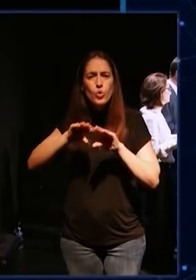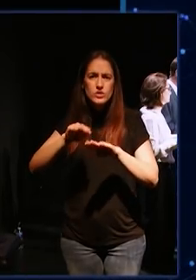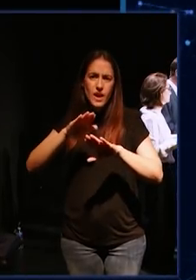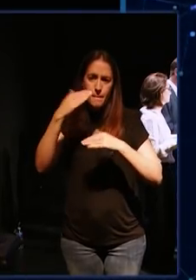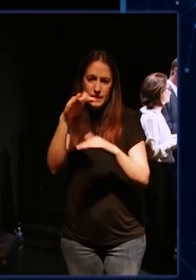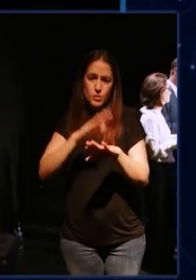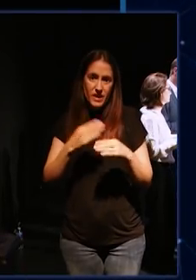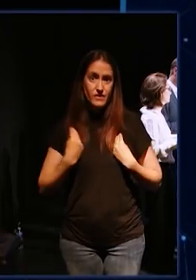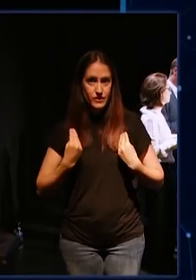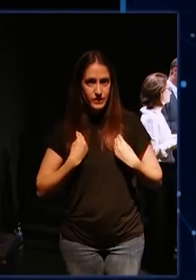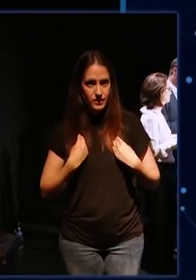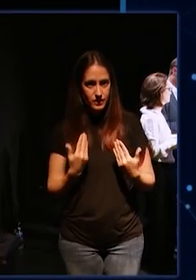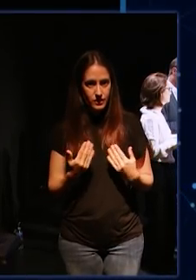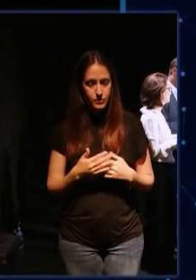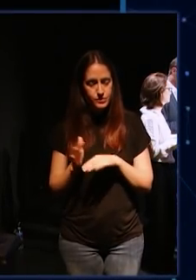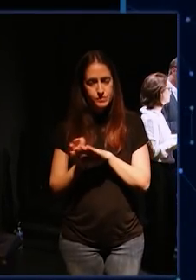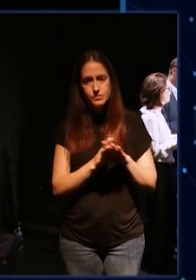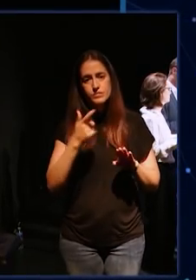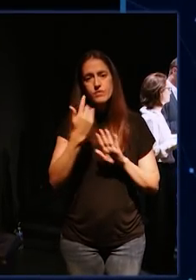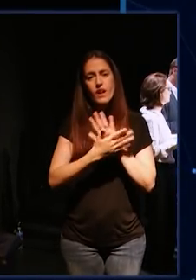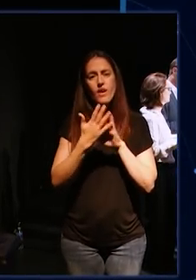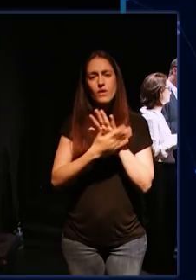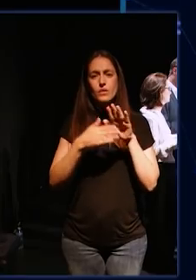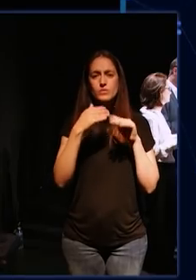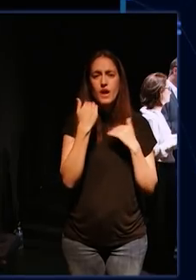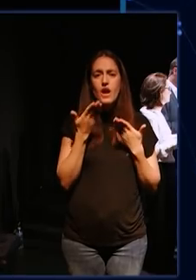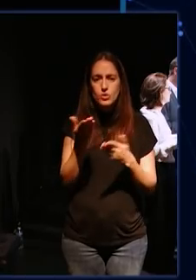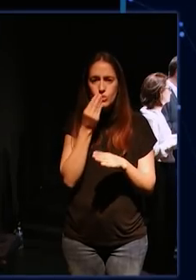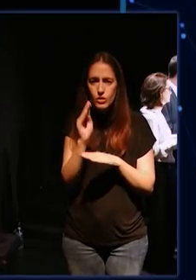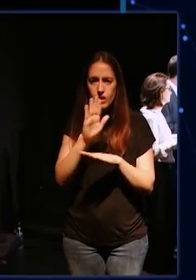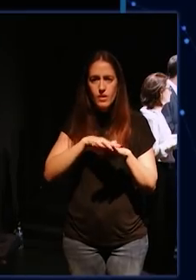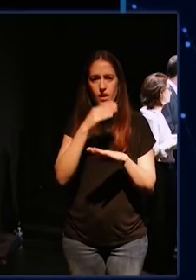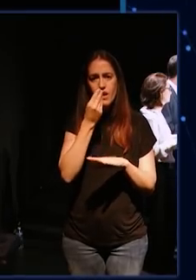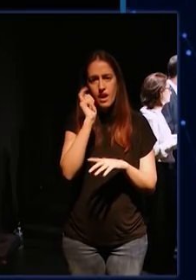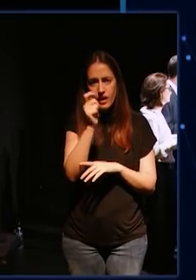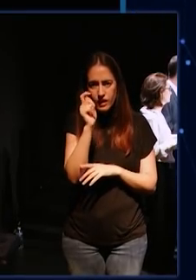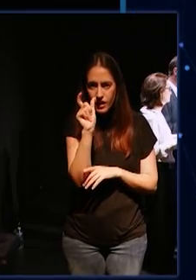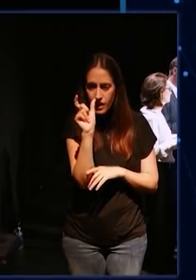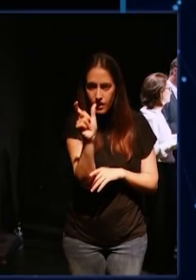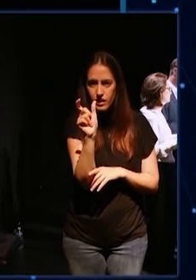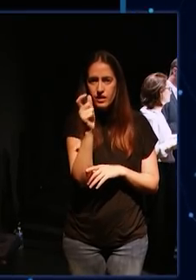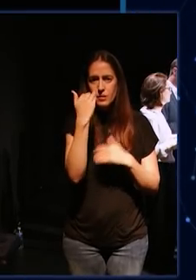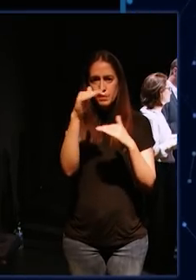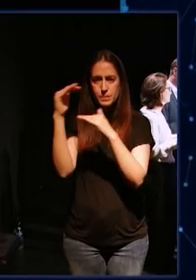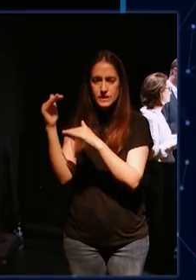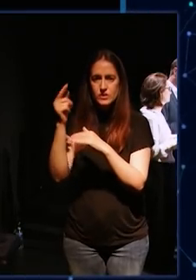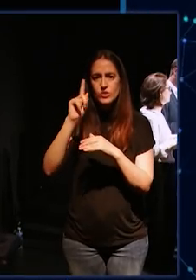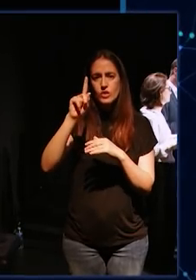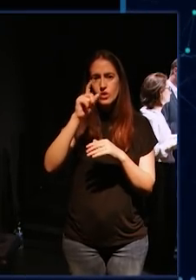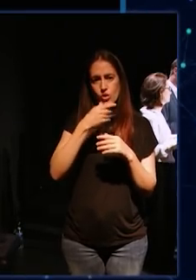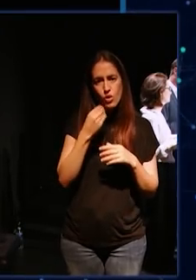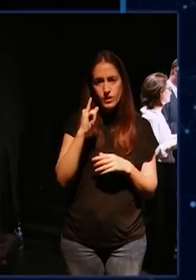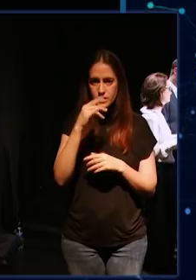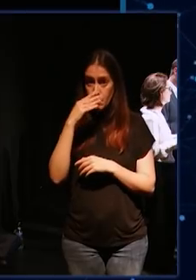banda, aquí parlem d'ajuts al lloguer per a les persones joves o persones grans, bueno, diferents maneres, heu dit,